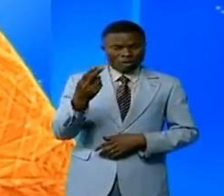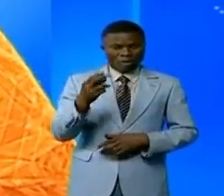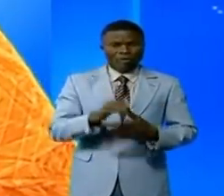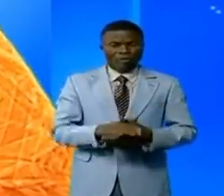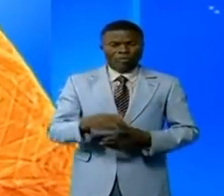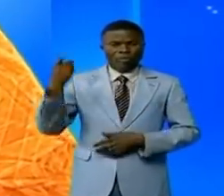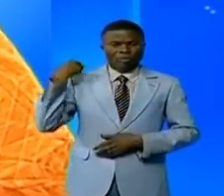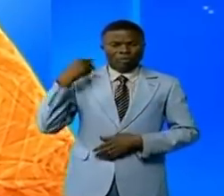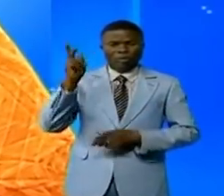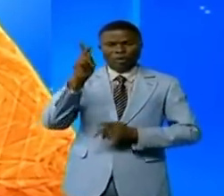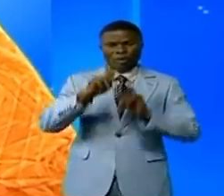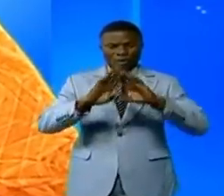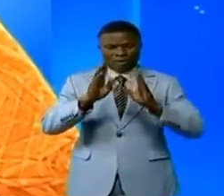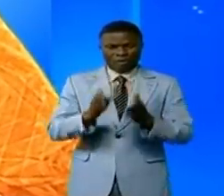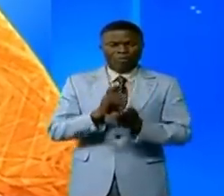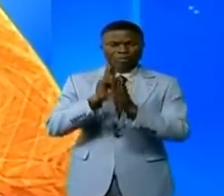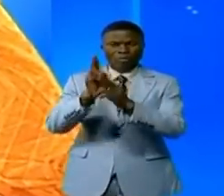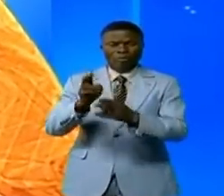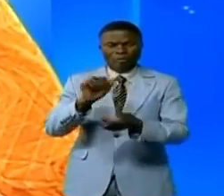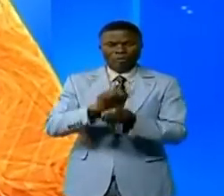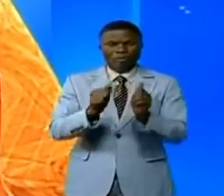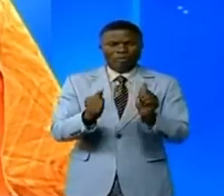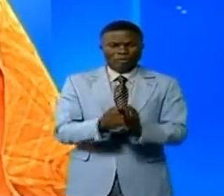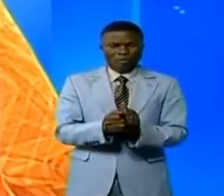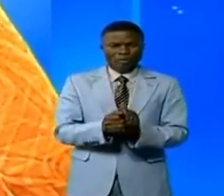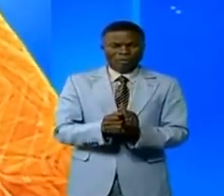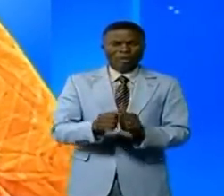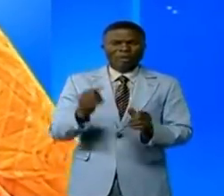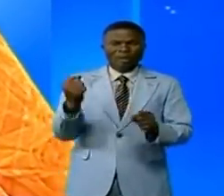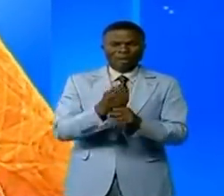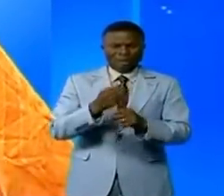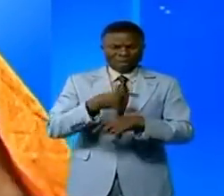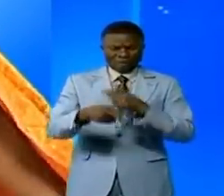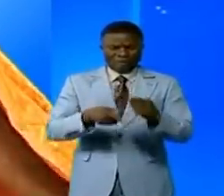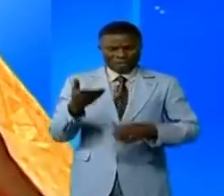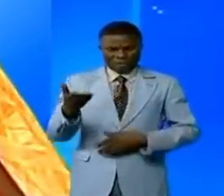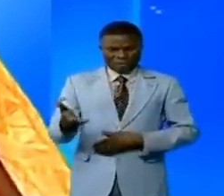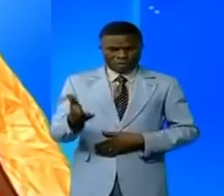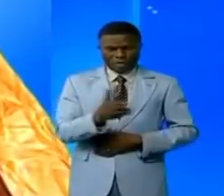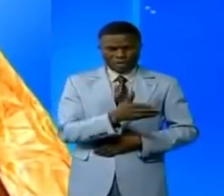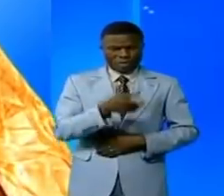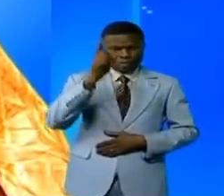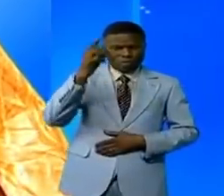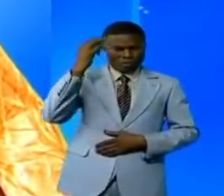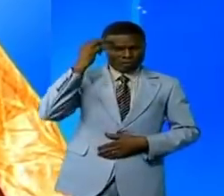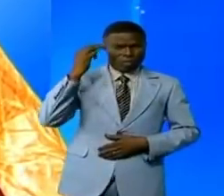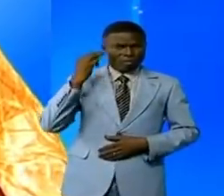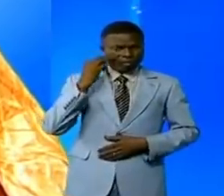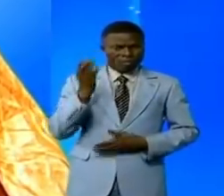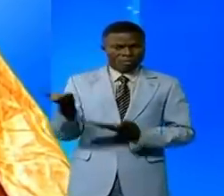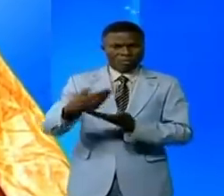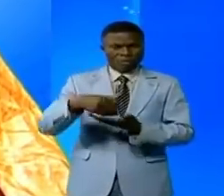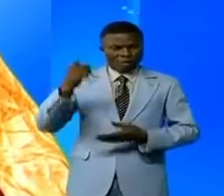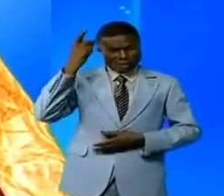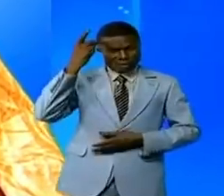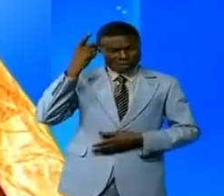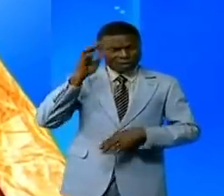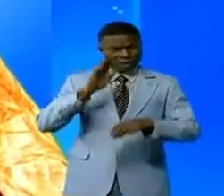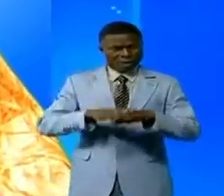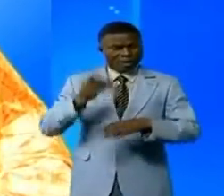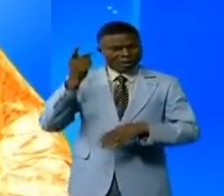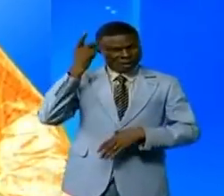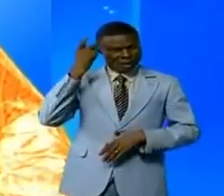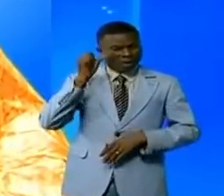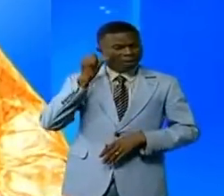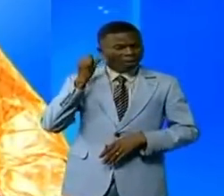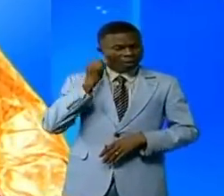du peuple ont réagi en rapport avec la rentrée parlementaire. Le Premier ministre a regagné Kinshasa hier dans la soirée après